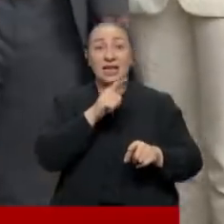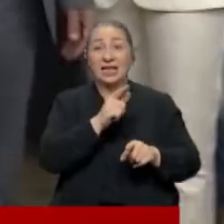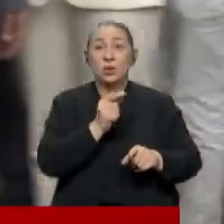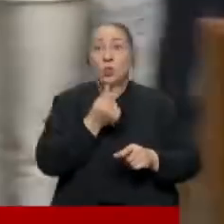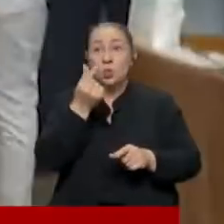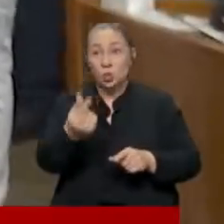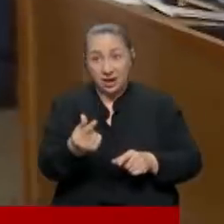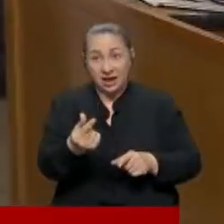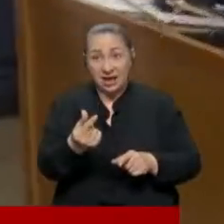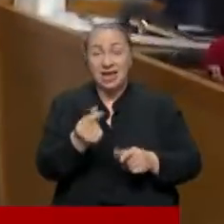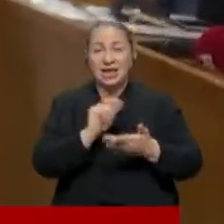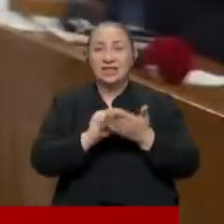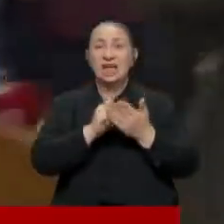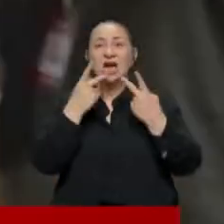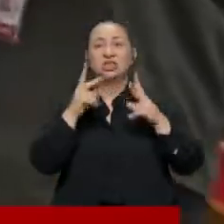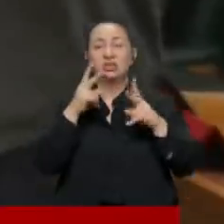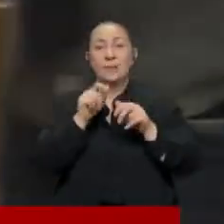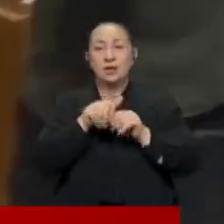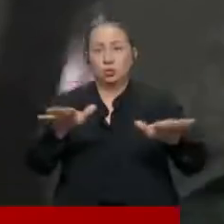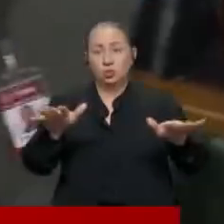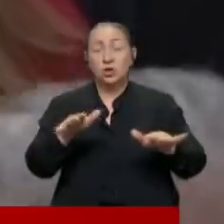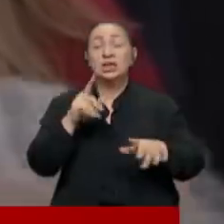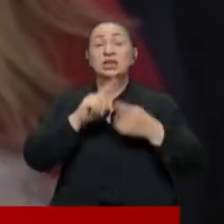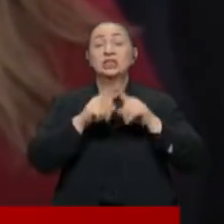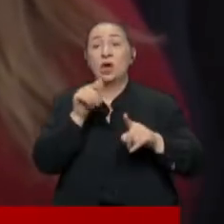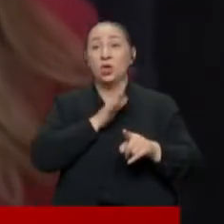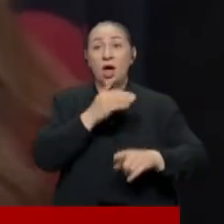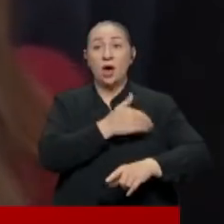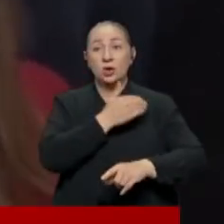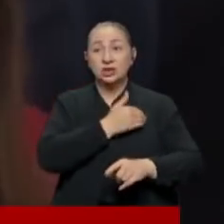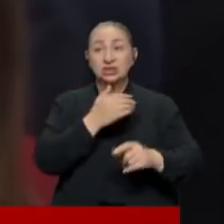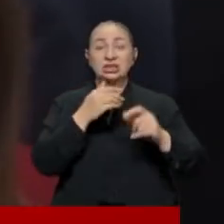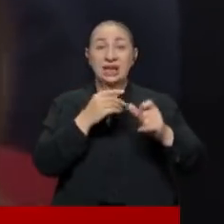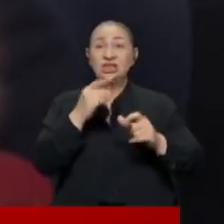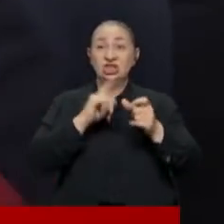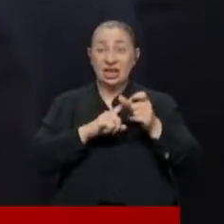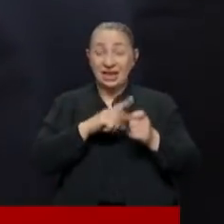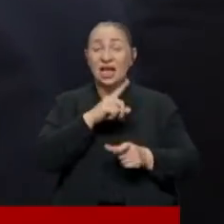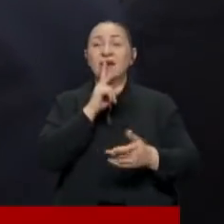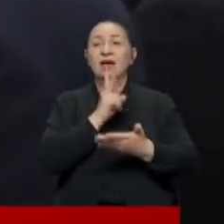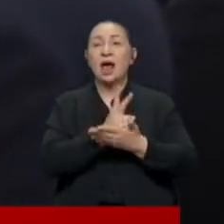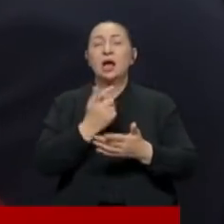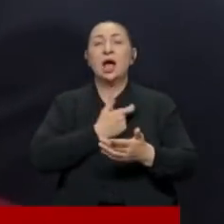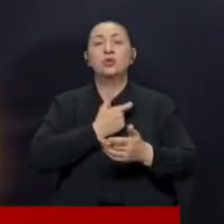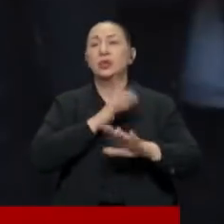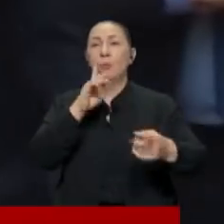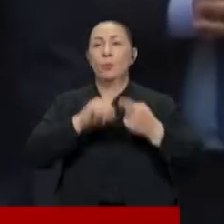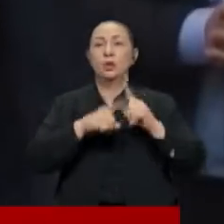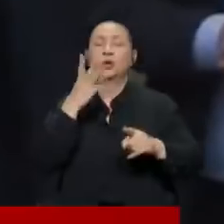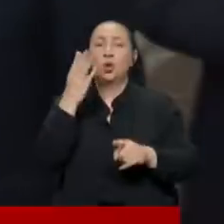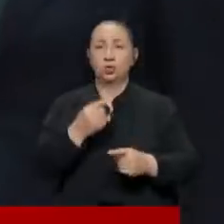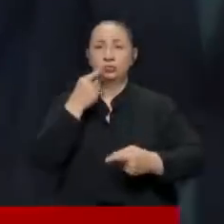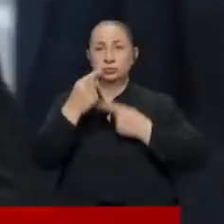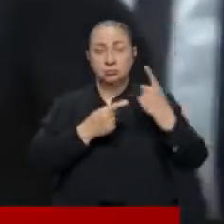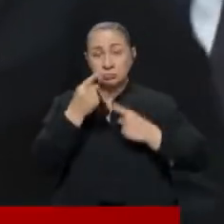ihtiyati tedbir ve uyarıyı yazılı açıklamayla duyurdu Kılıçdaroğlu'nun avukatı Celal Çelik s kararı hukuki değil siyasi